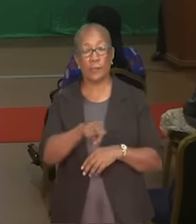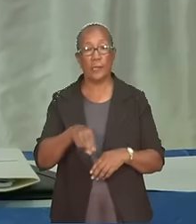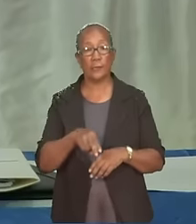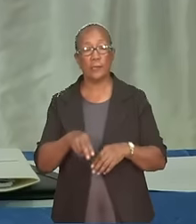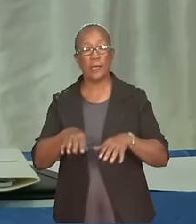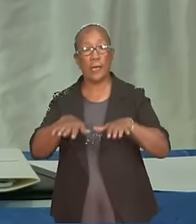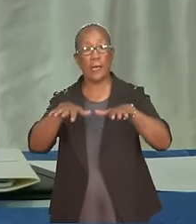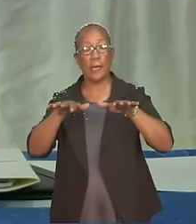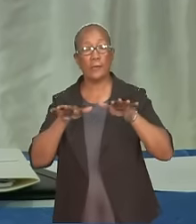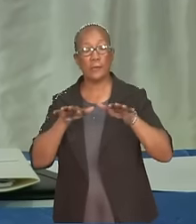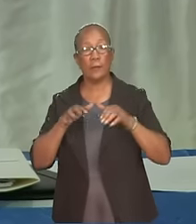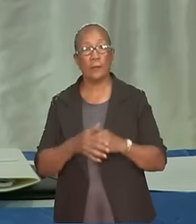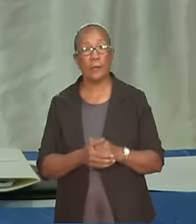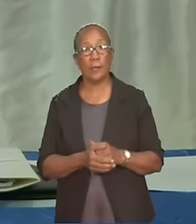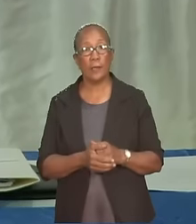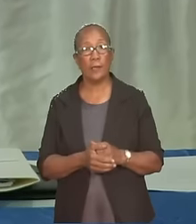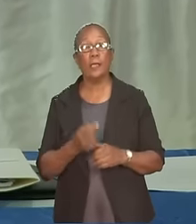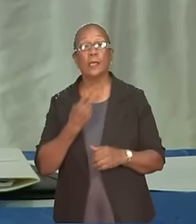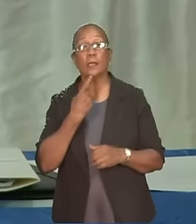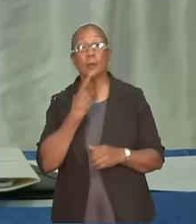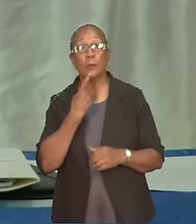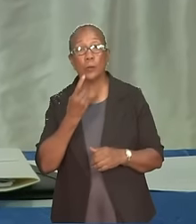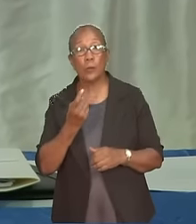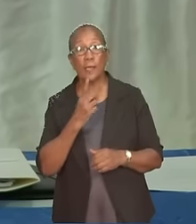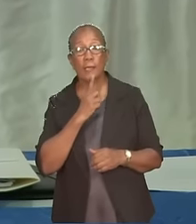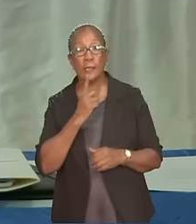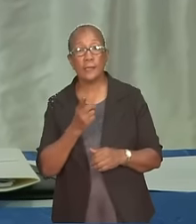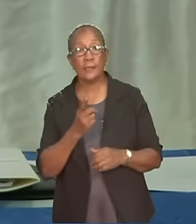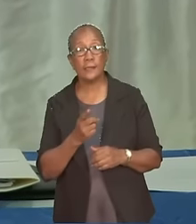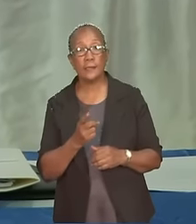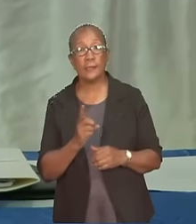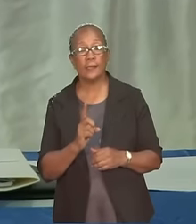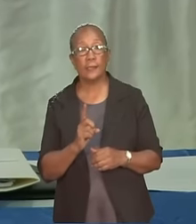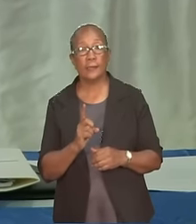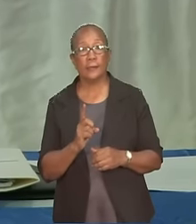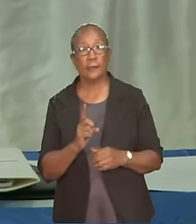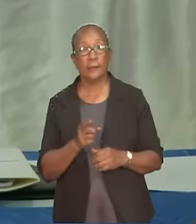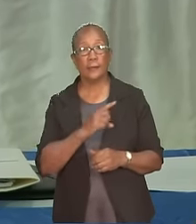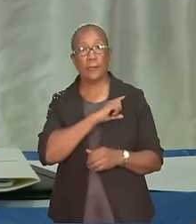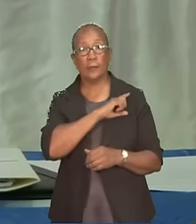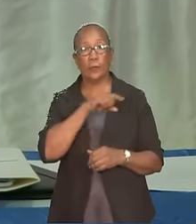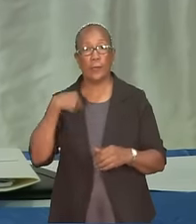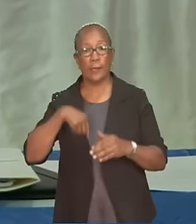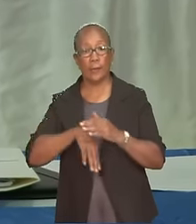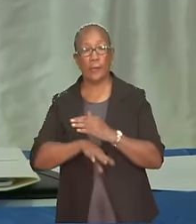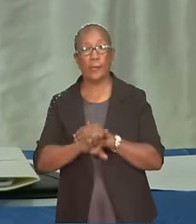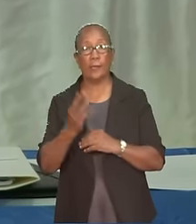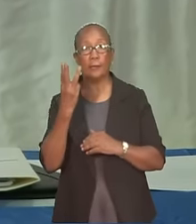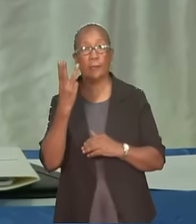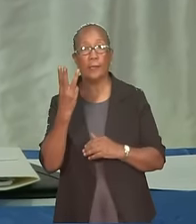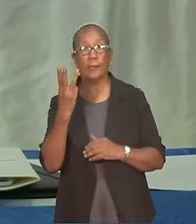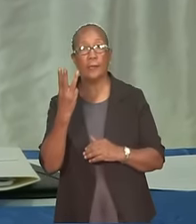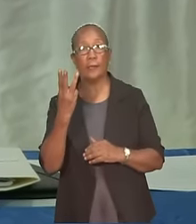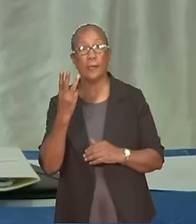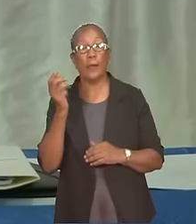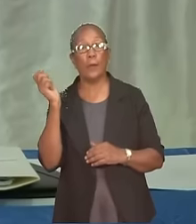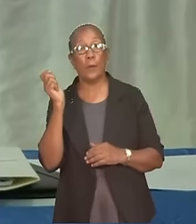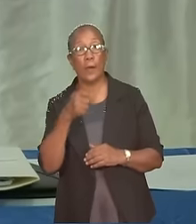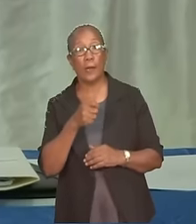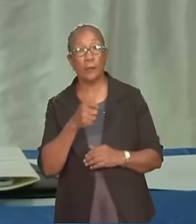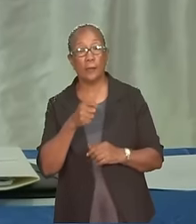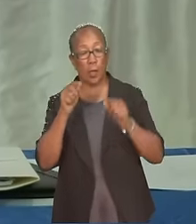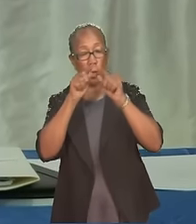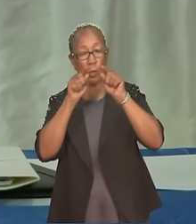Assemblée. De bedoeling is dat we binnen 3 maanden een nota van wijzigingen krijgen. Er is een